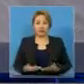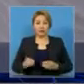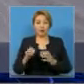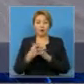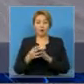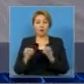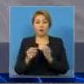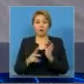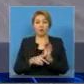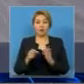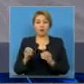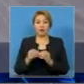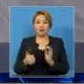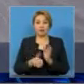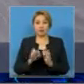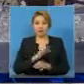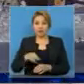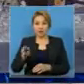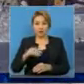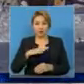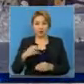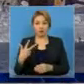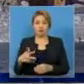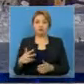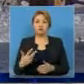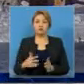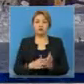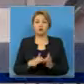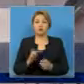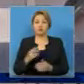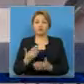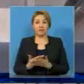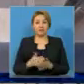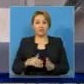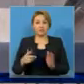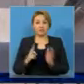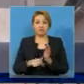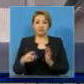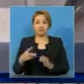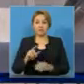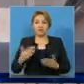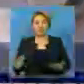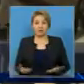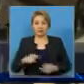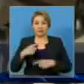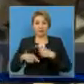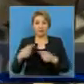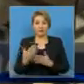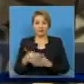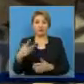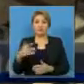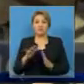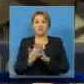ауылда 6,6 миллиард теңгеге 39 жоба жүзеге асты. Биыл 72,5 мың адам тұратын келешегі бар 32